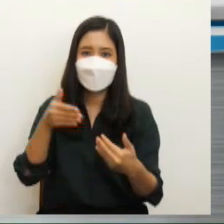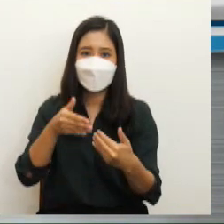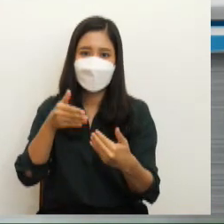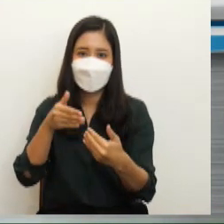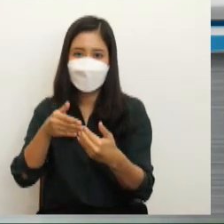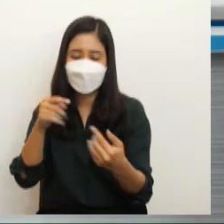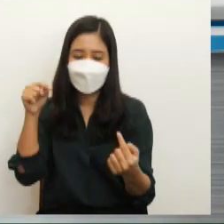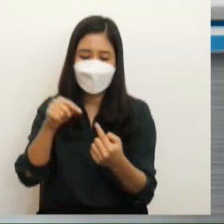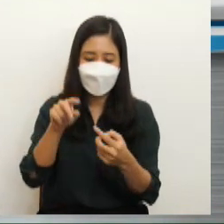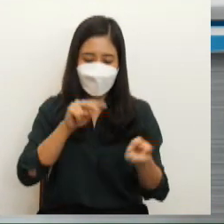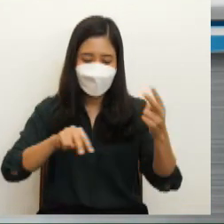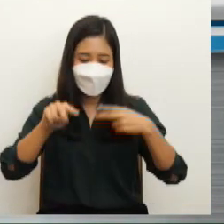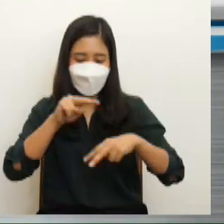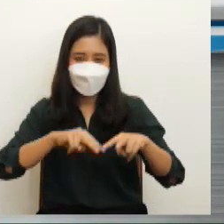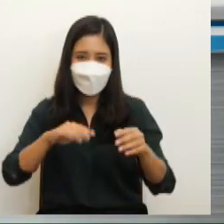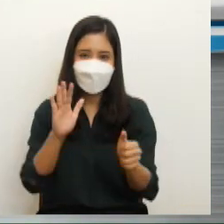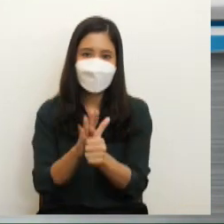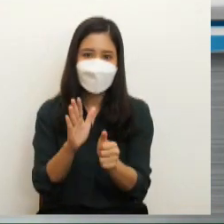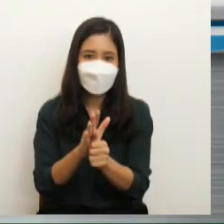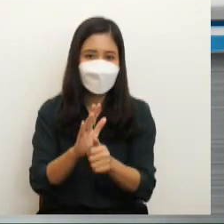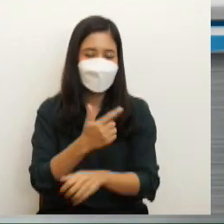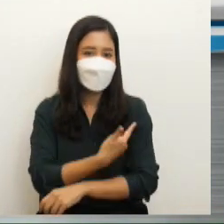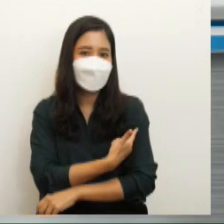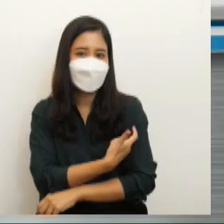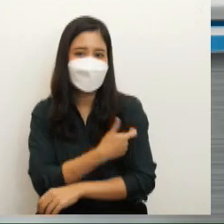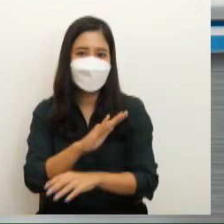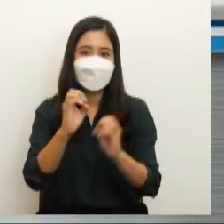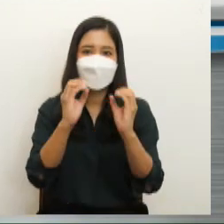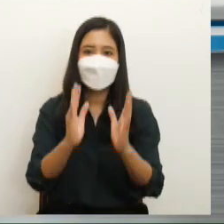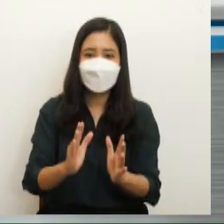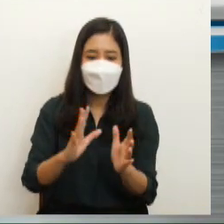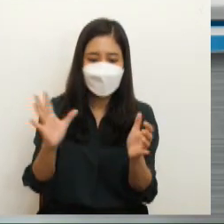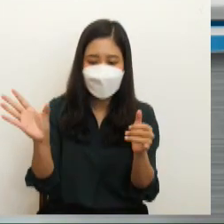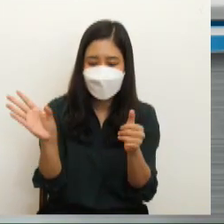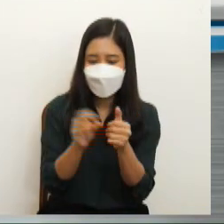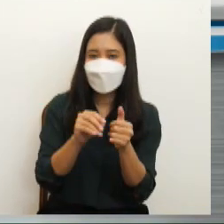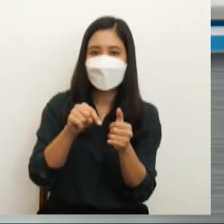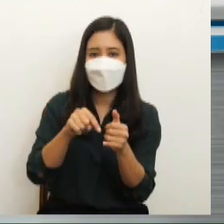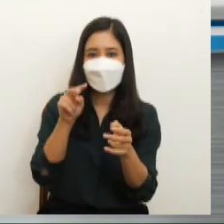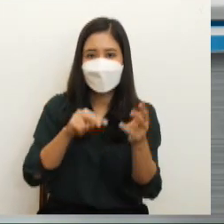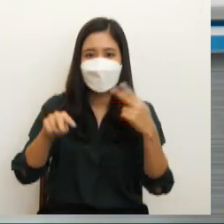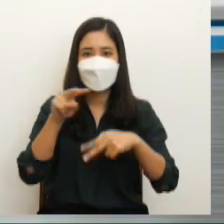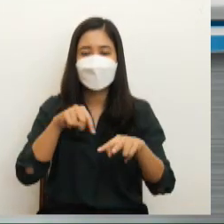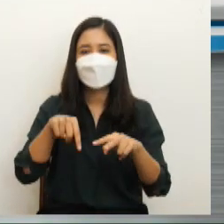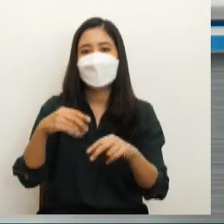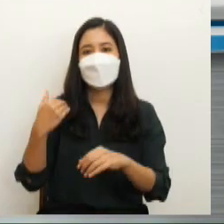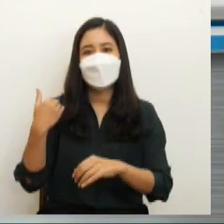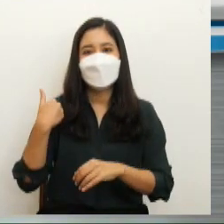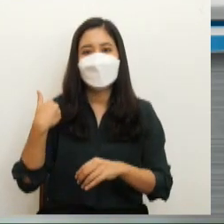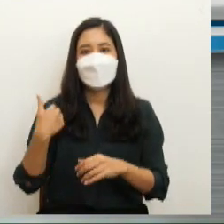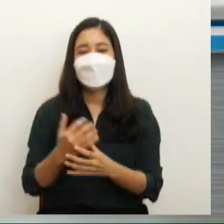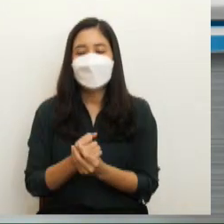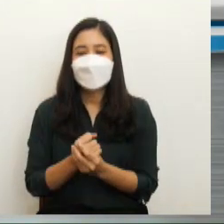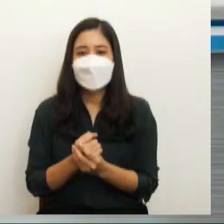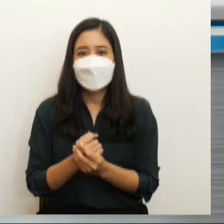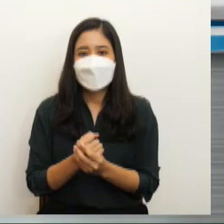าคนที่แพ้วัคซีนหรือผู้ติดเชื้อนะคะสามารถที่จะมีที่พึ่งที่จะประสานกับสปส